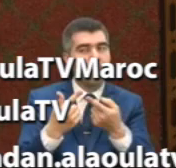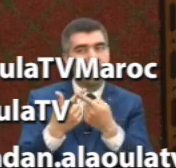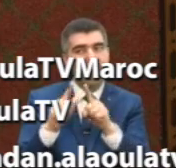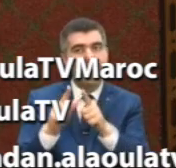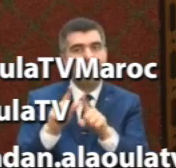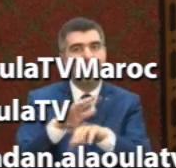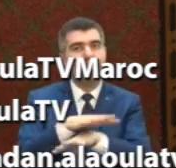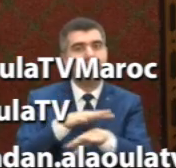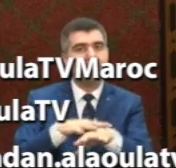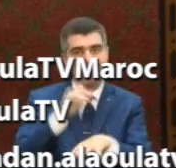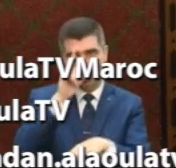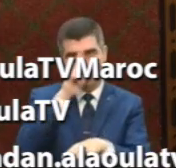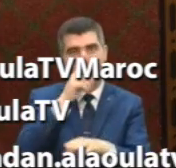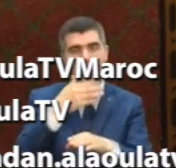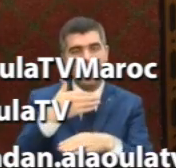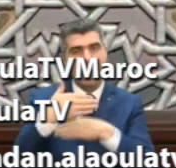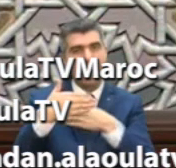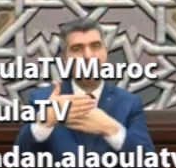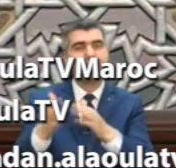الجهة إن شاء الله. شكرا.